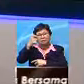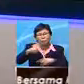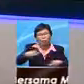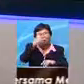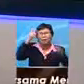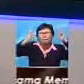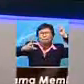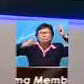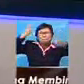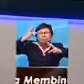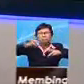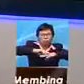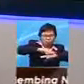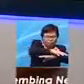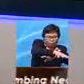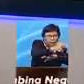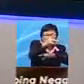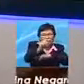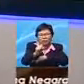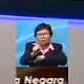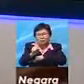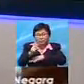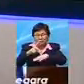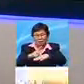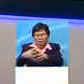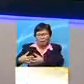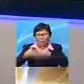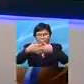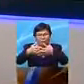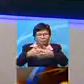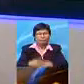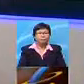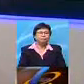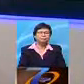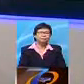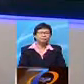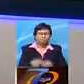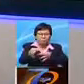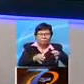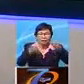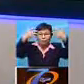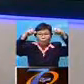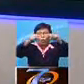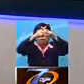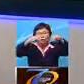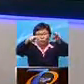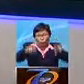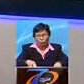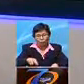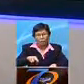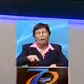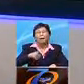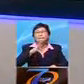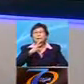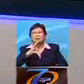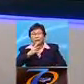kerana bimbang ia mempengaruhi kes berkaitan di Amerika Syarikat. Mengulas lanjut, Yang di-Pertua Dewan Rakyat Tan Sri Pandikar Amin